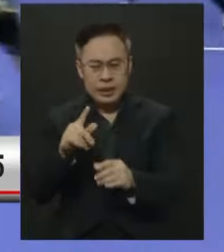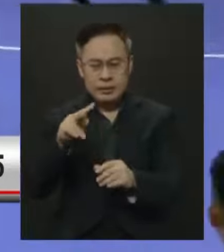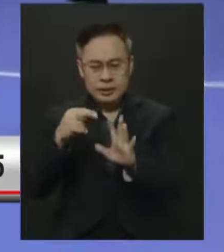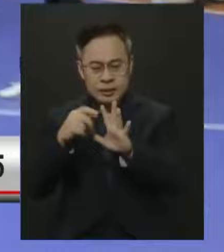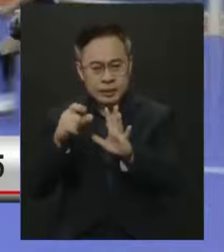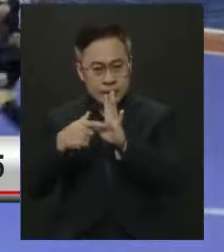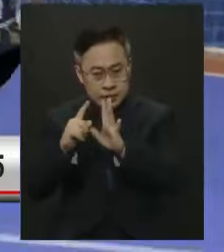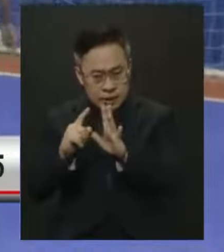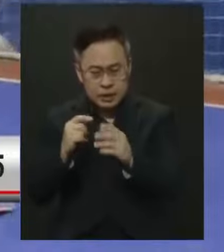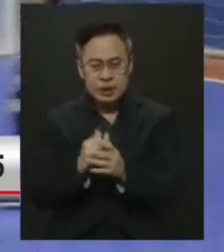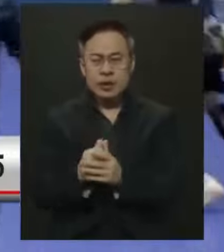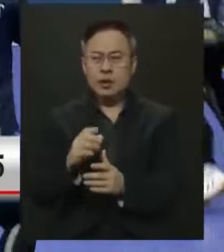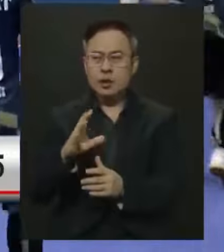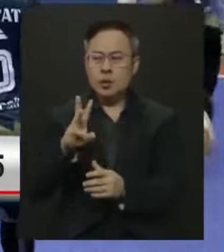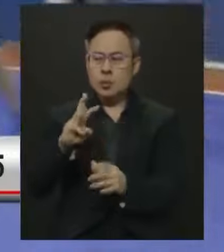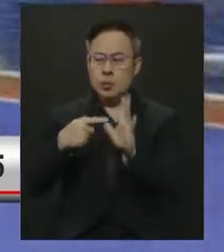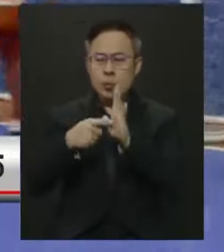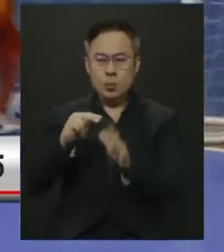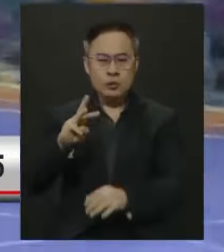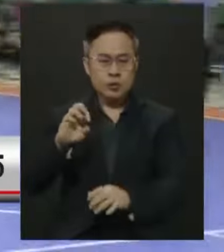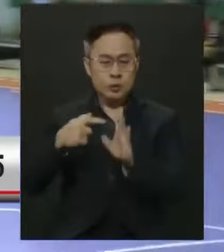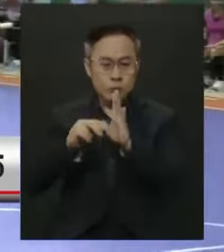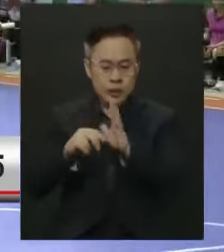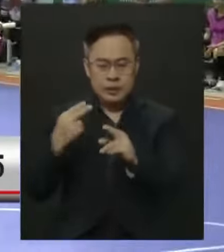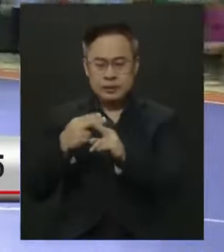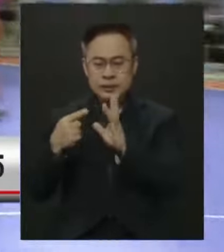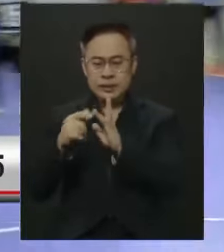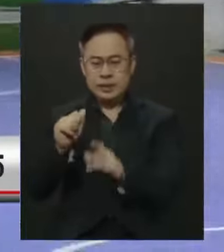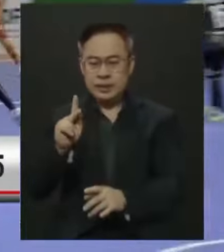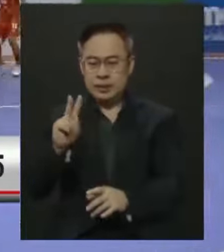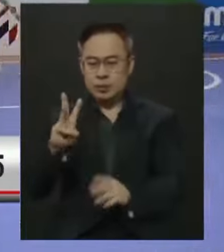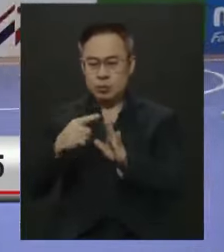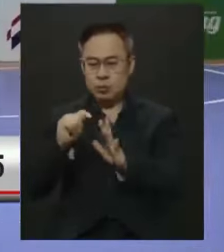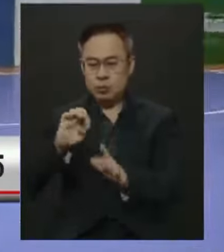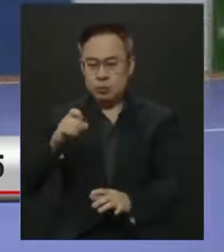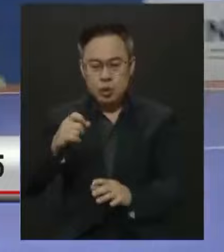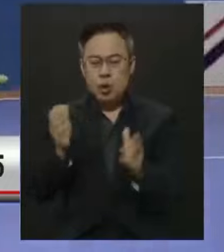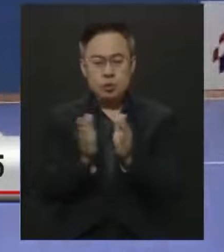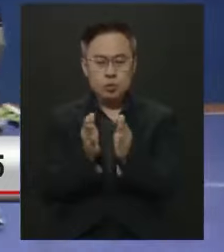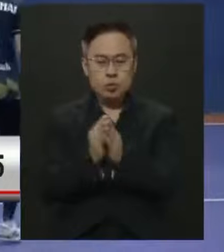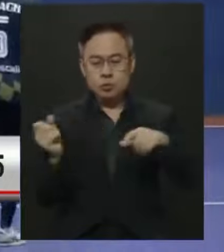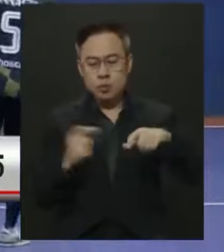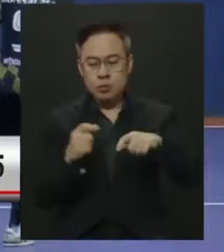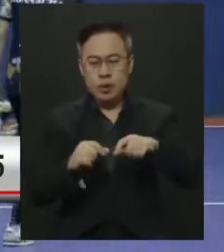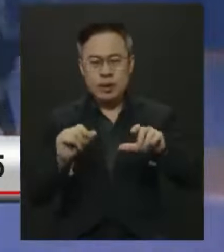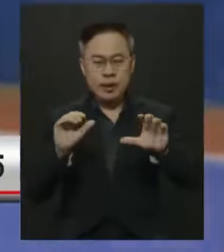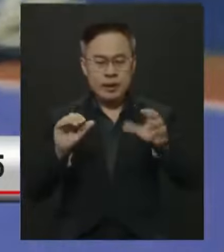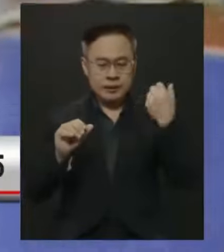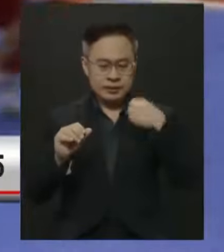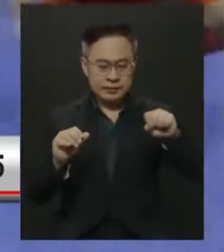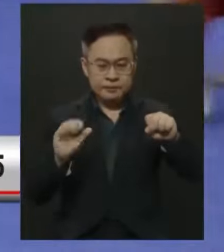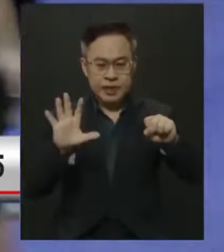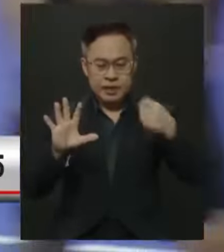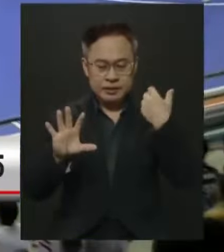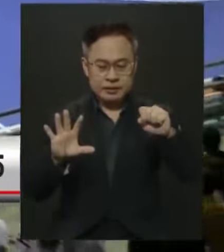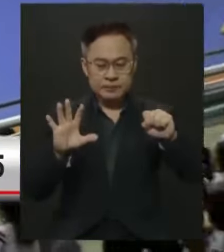วันวิวัฒน์กีลบครับแล้วก็เอกวุฒิมาลาหอมนะฮะก็เลี้ยงหน้ายิงไม่ซ้ำกันเลยจบเกมก็มี15ประตูนะ